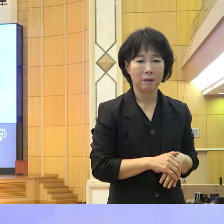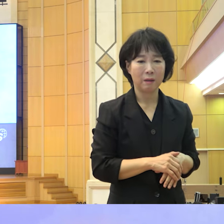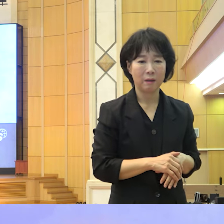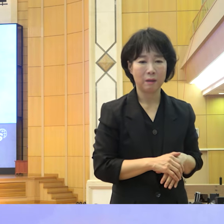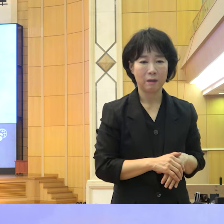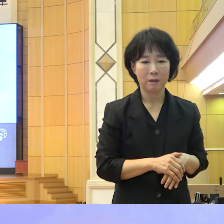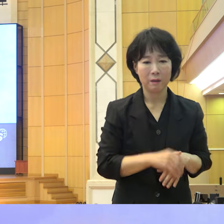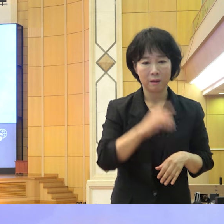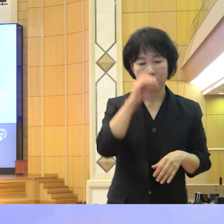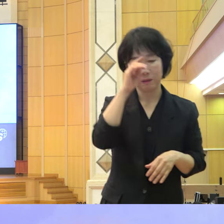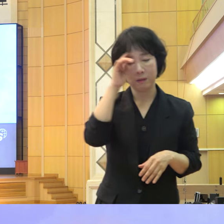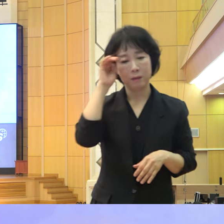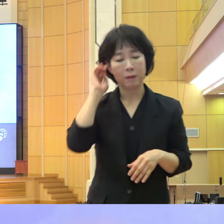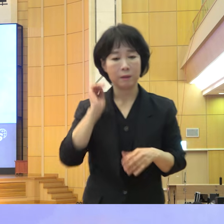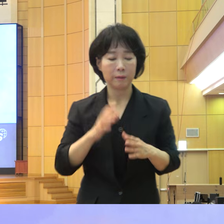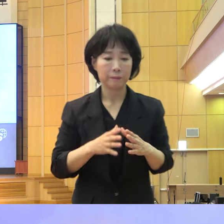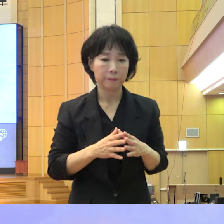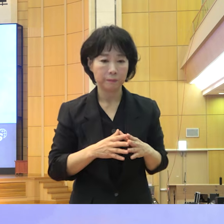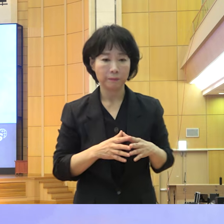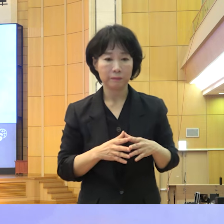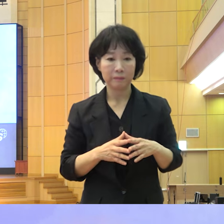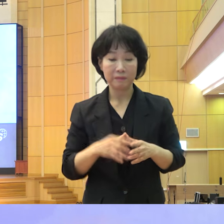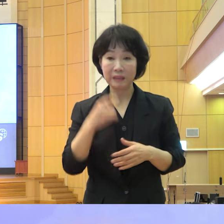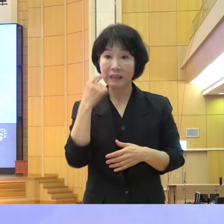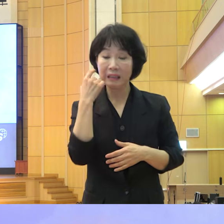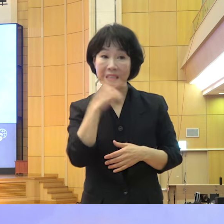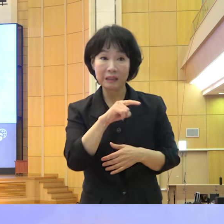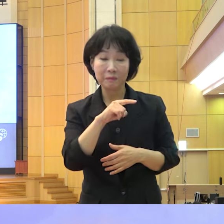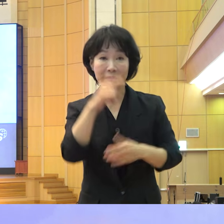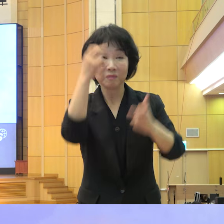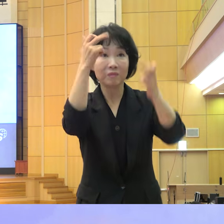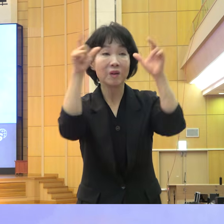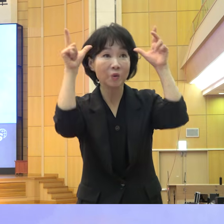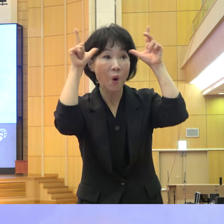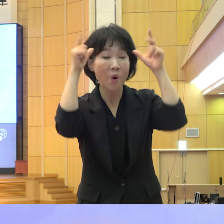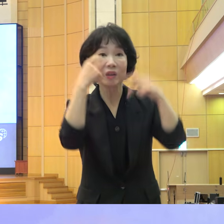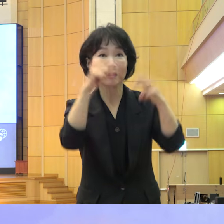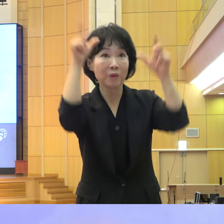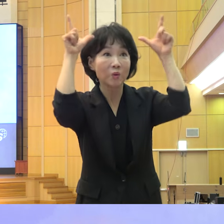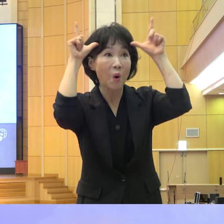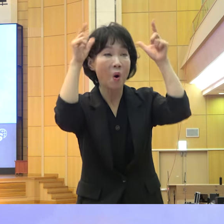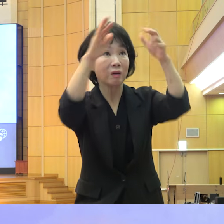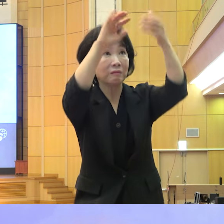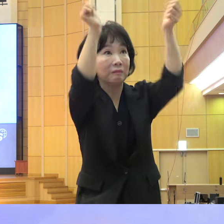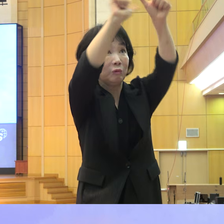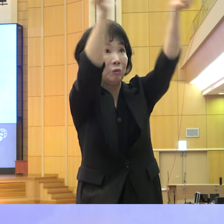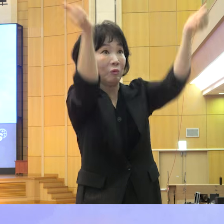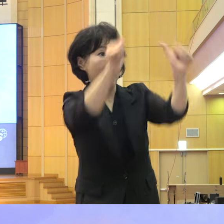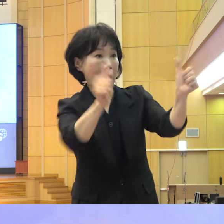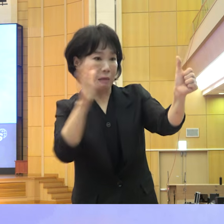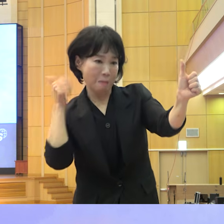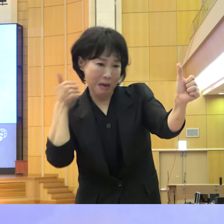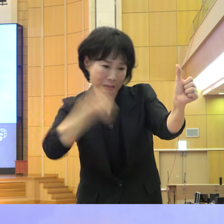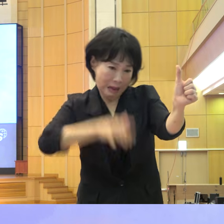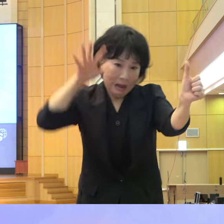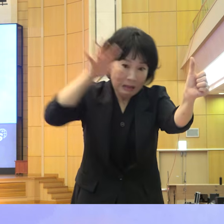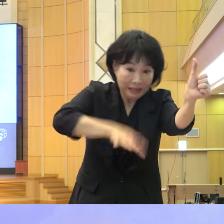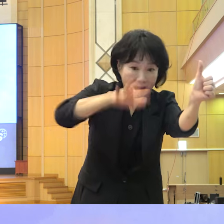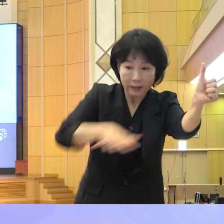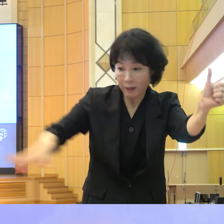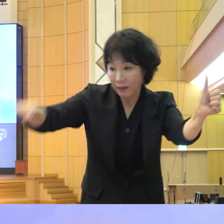죽이대. 이제 죽여버렸어. 말하자면 금송아지에 절하고 금송아지에 제사